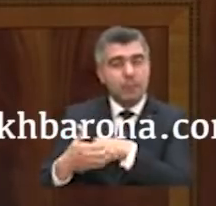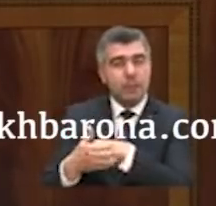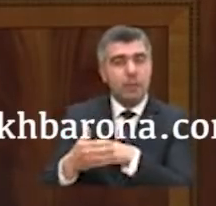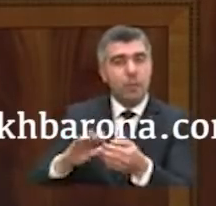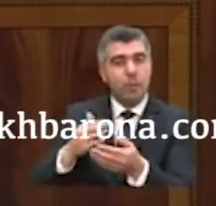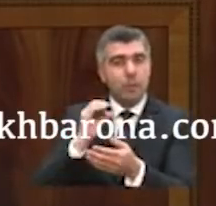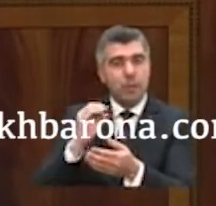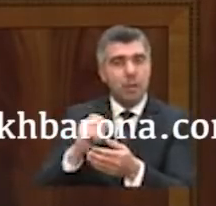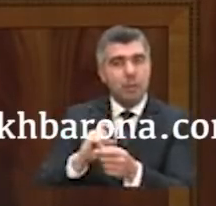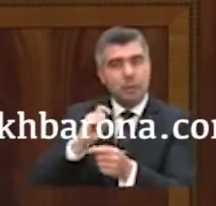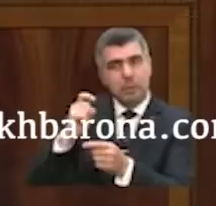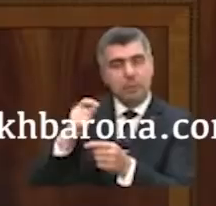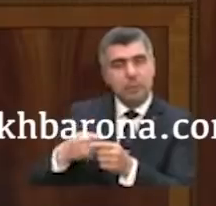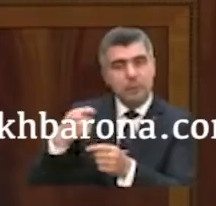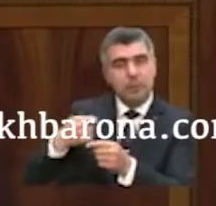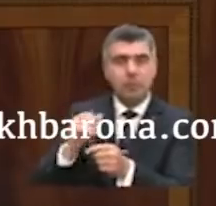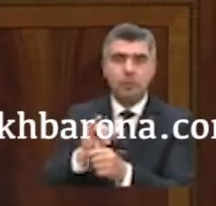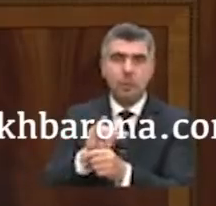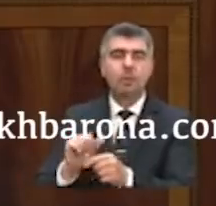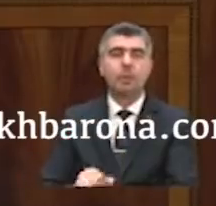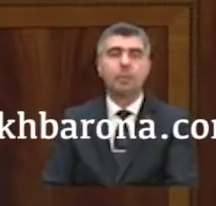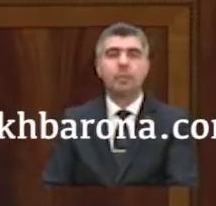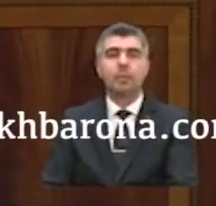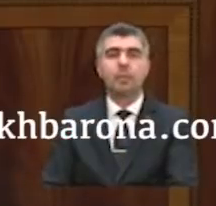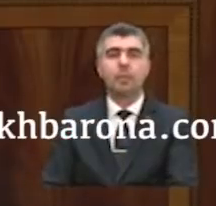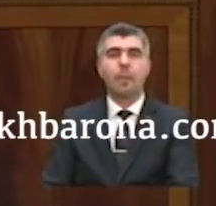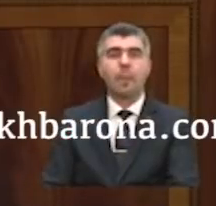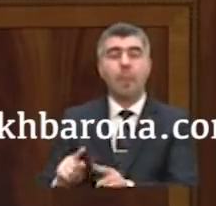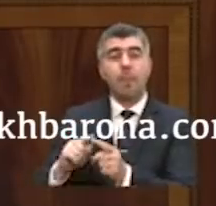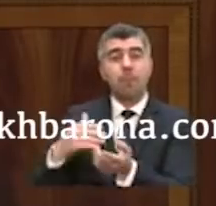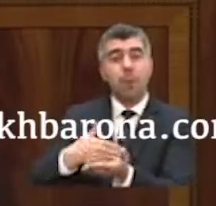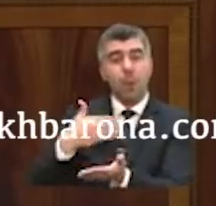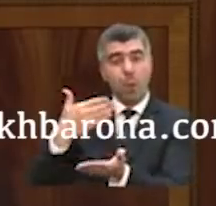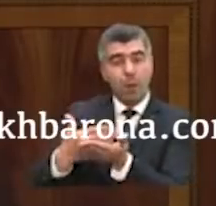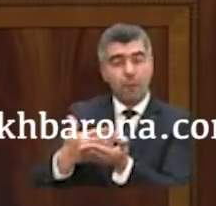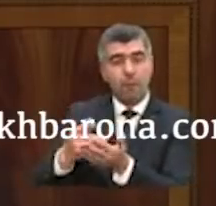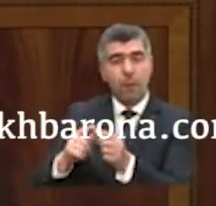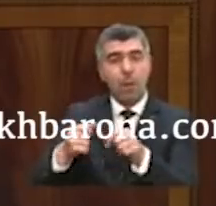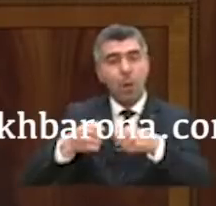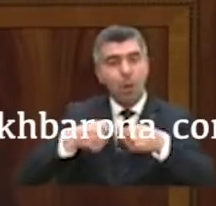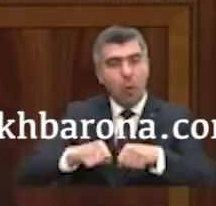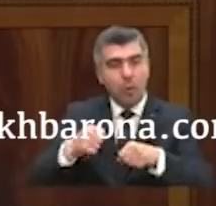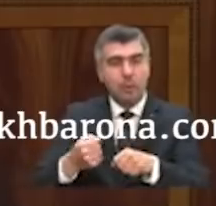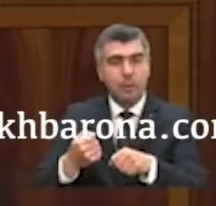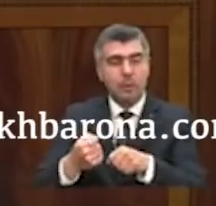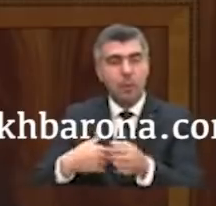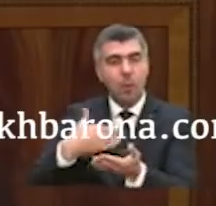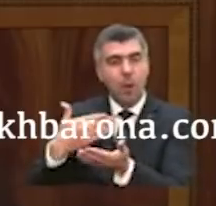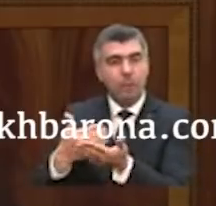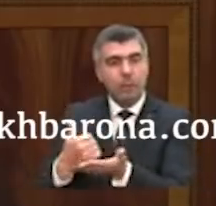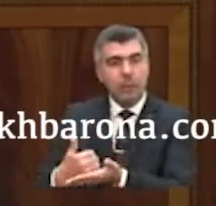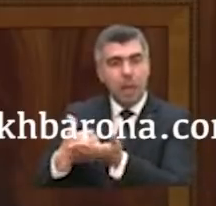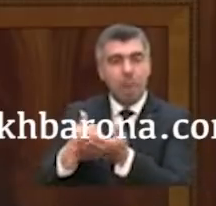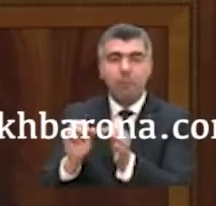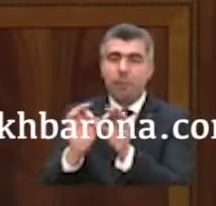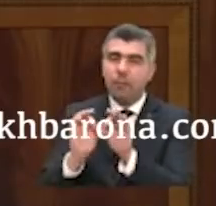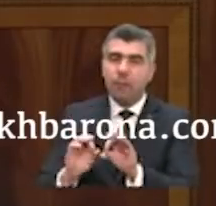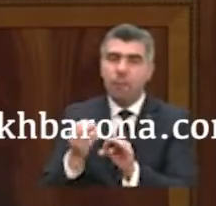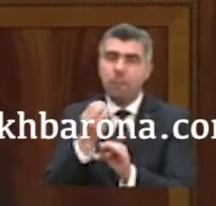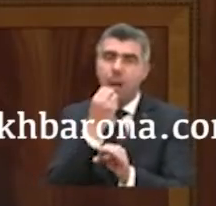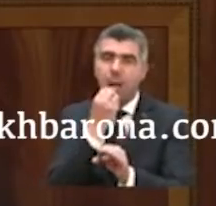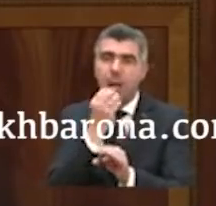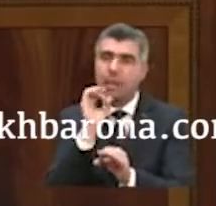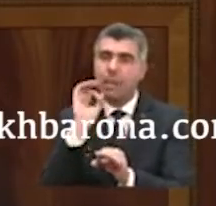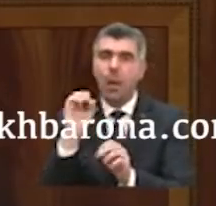اللي كيخلصوا اليوم، وما غاديش نوقفوا الدعم ديال الدقيق والخبز لانه هو الطعام الاول ديال